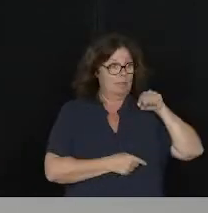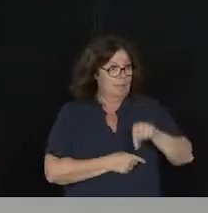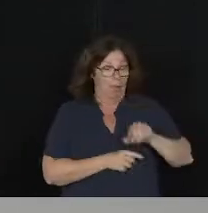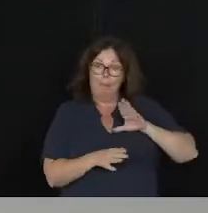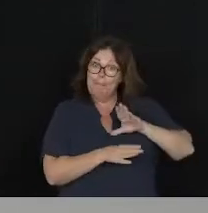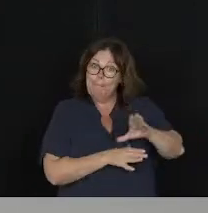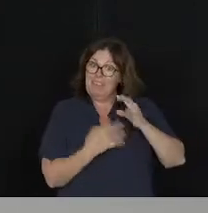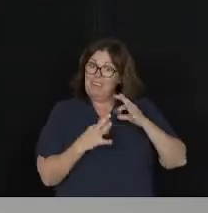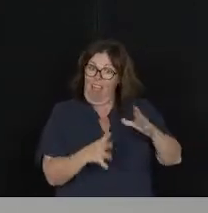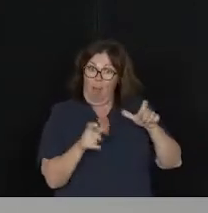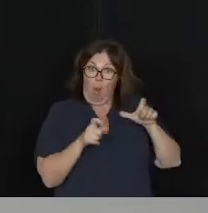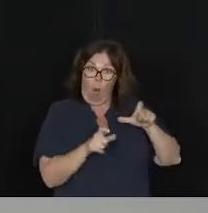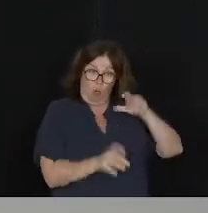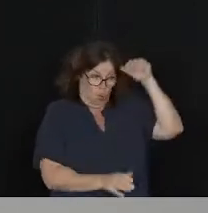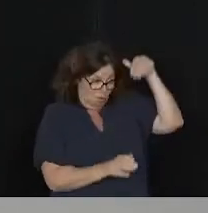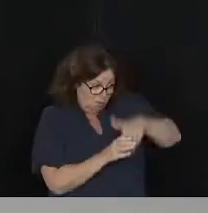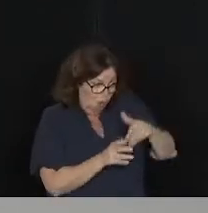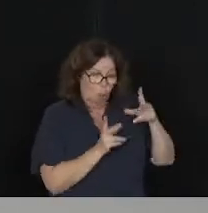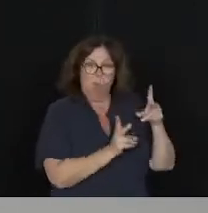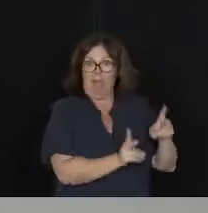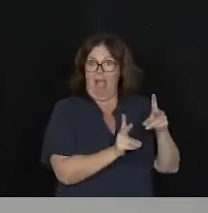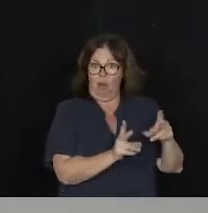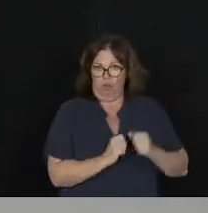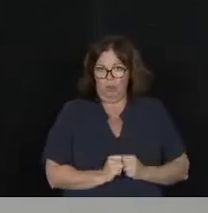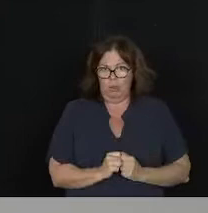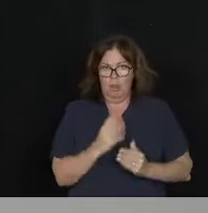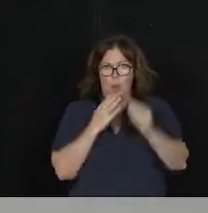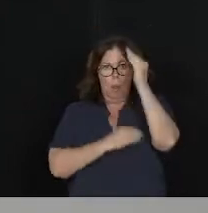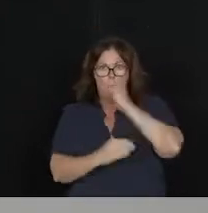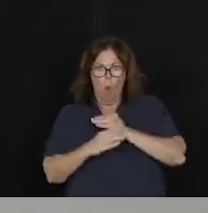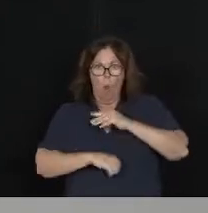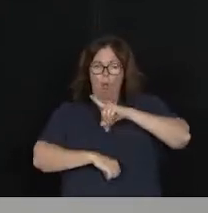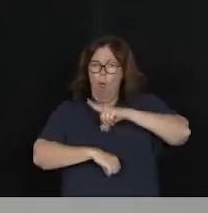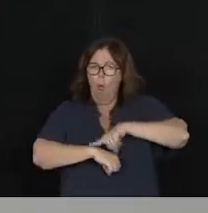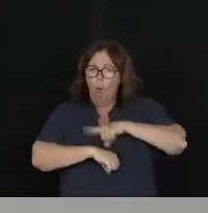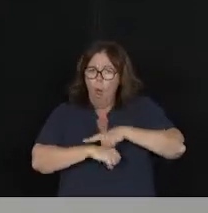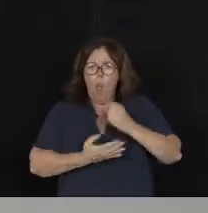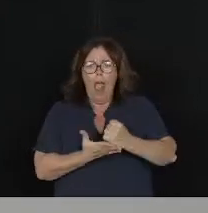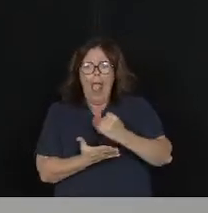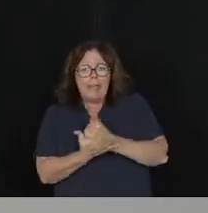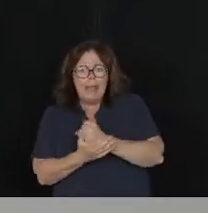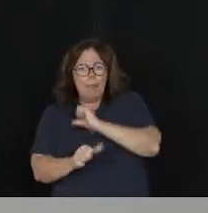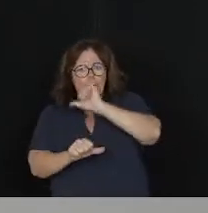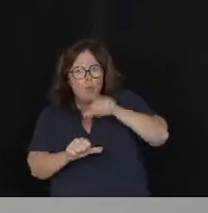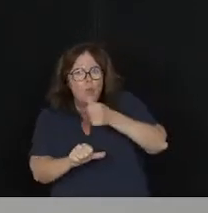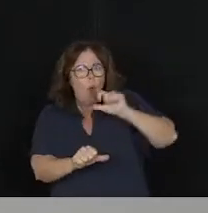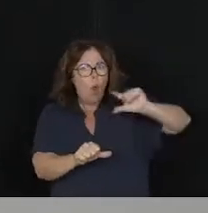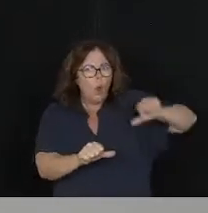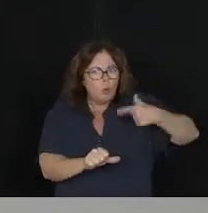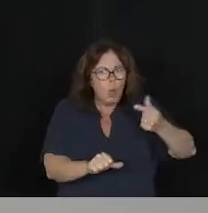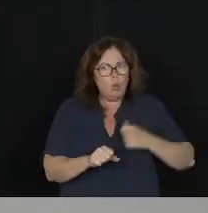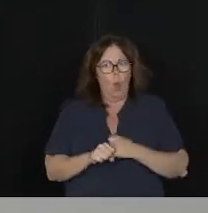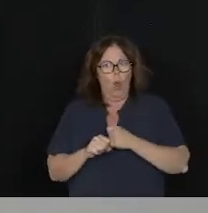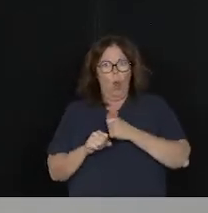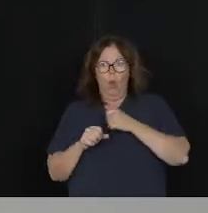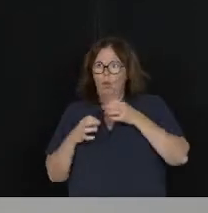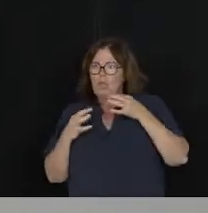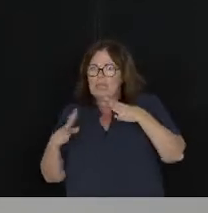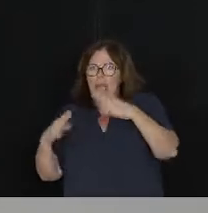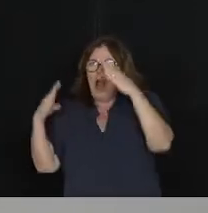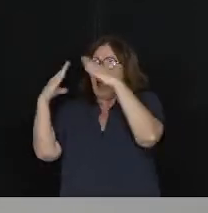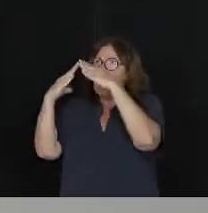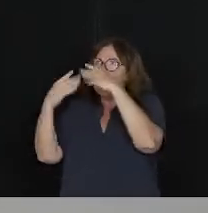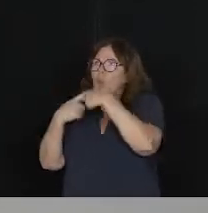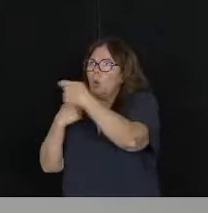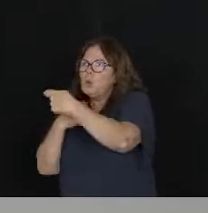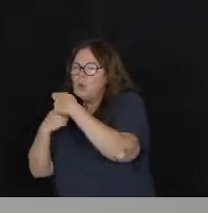des activités pédagogiques, étendue des programmes, durée des épreuves, des examens, temps des devoirs. C'est à un contrôle permanent des déroulements des